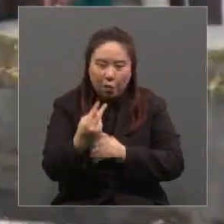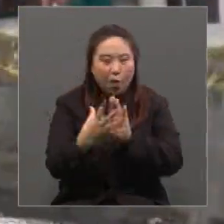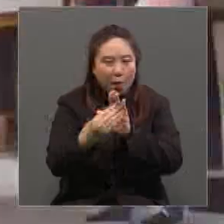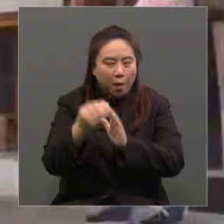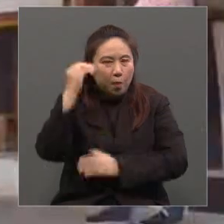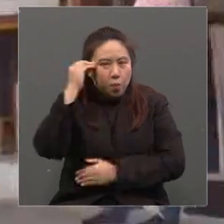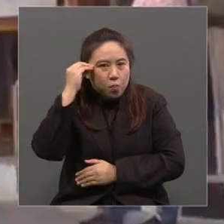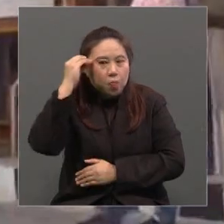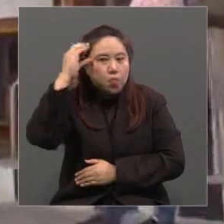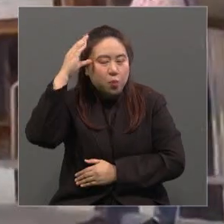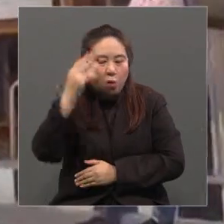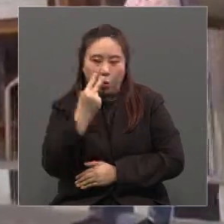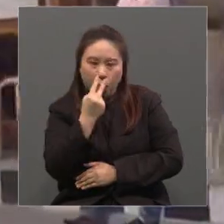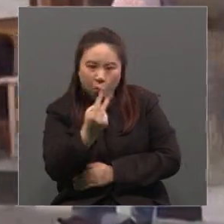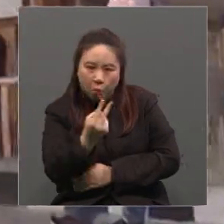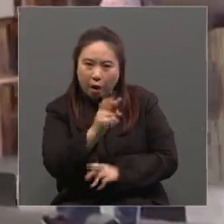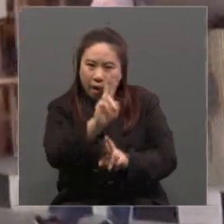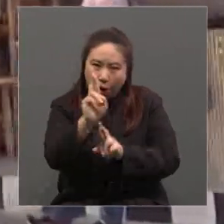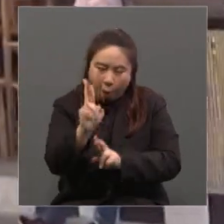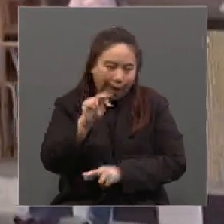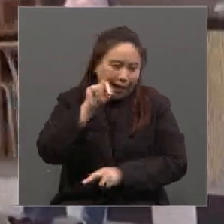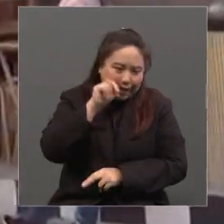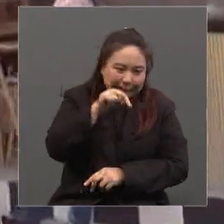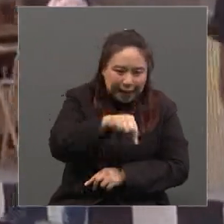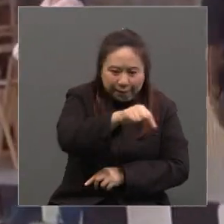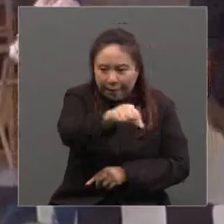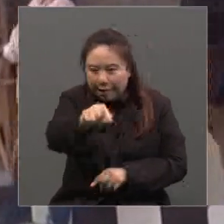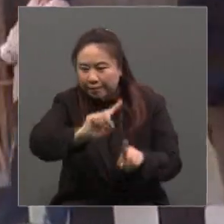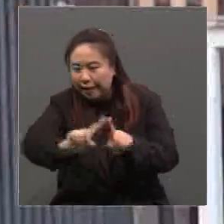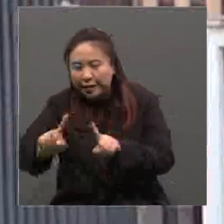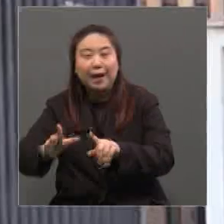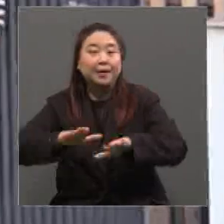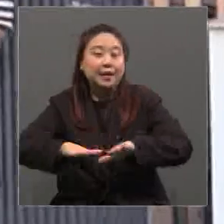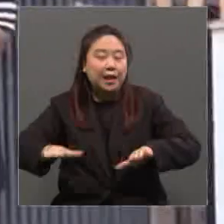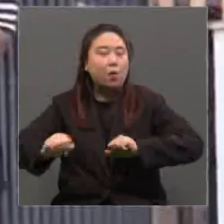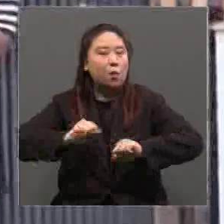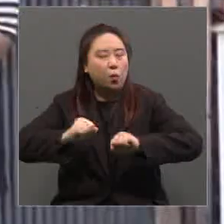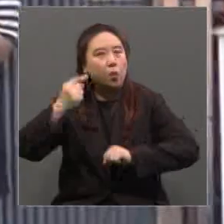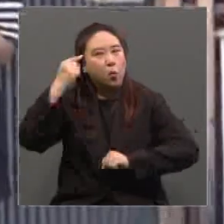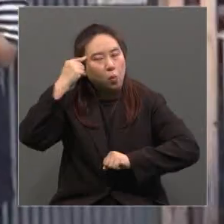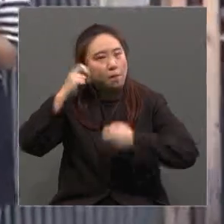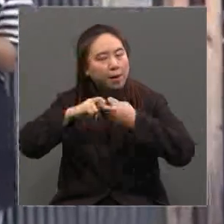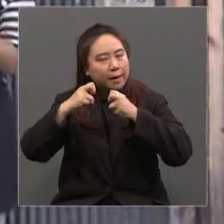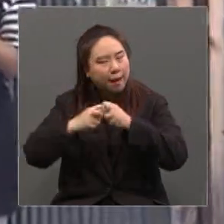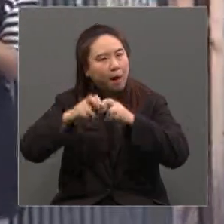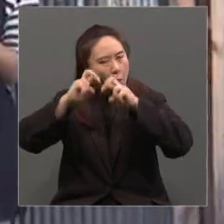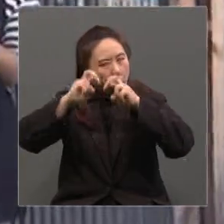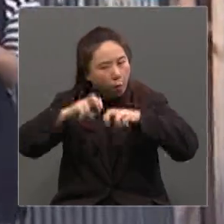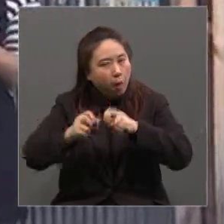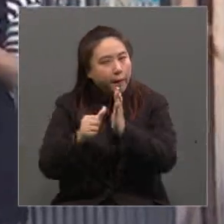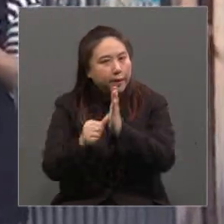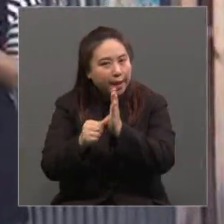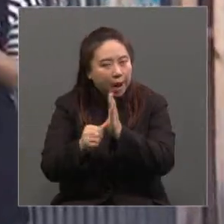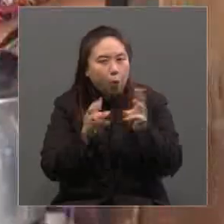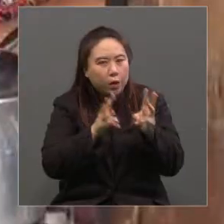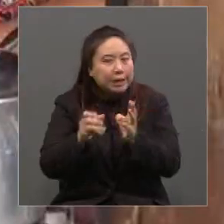รู้เกี่ยวกับการติดตามเฝ้าระวังแหล่งน้ำที่จะทำให้เยาวชนนั้นสามารถวิเคราะห์แก้ไขปัญหาและนำเสนอแ